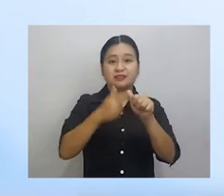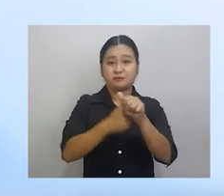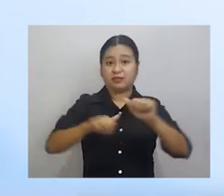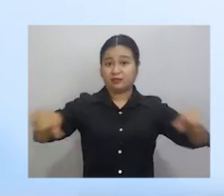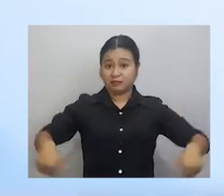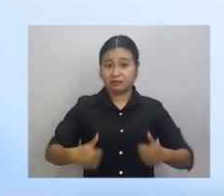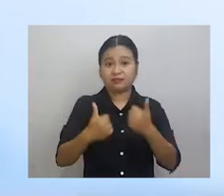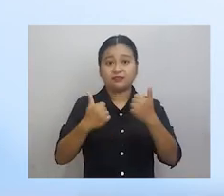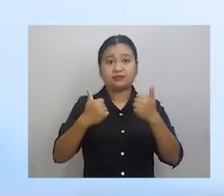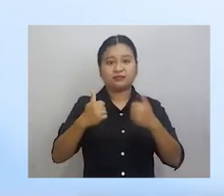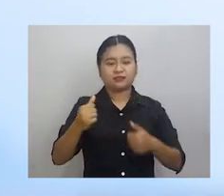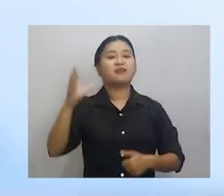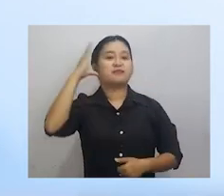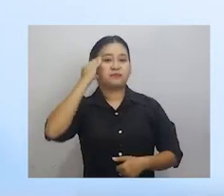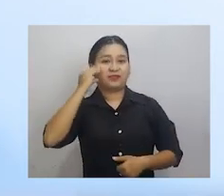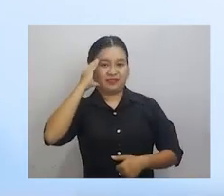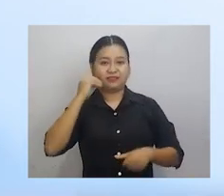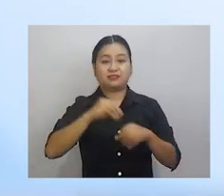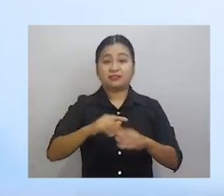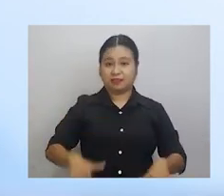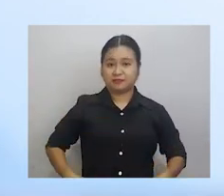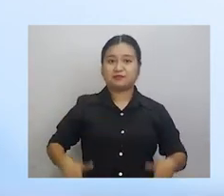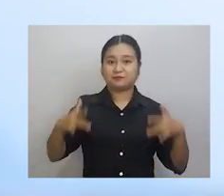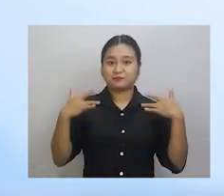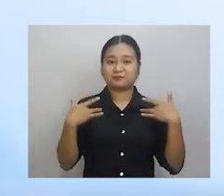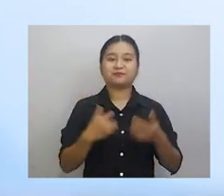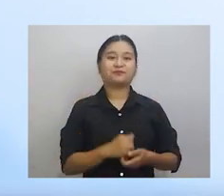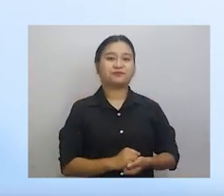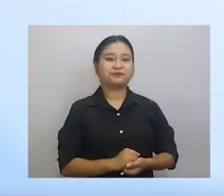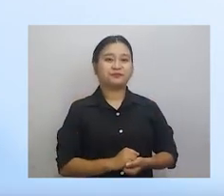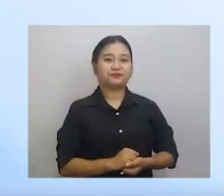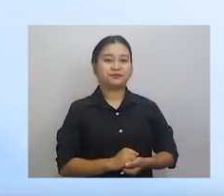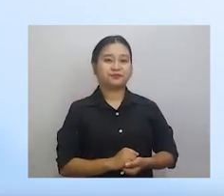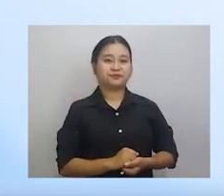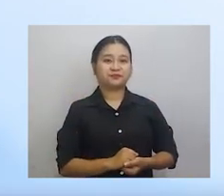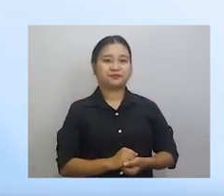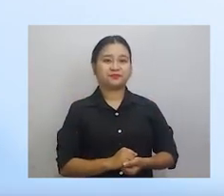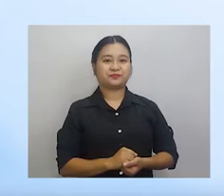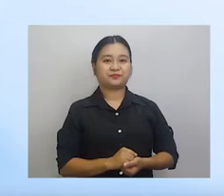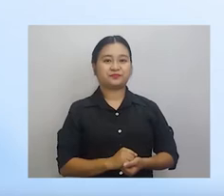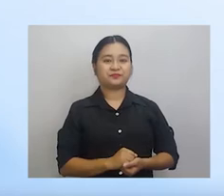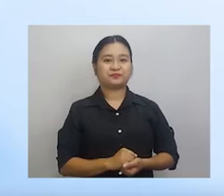pagsubok na ihahatid sa atin ng ating buhay.